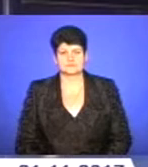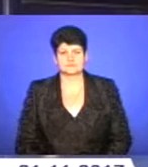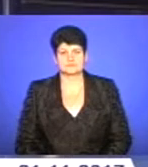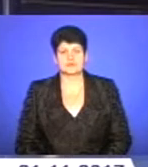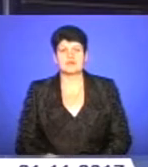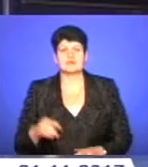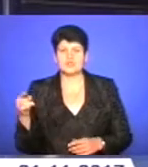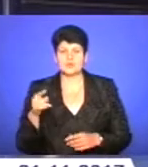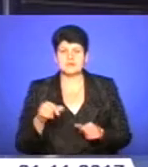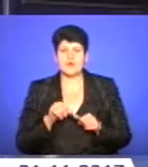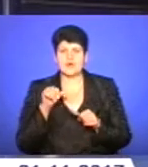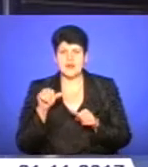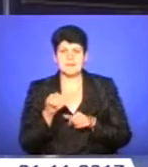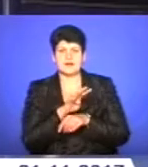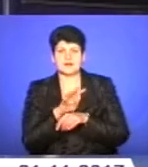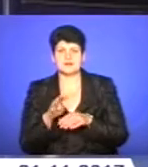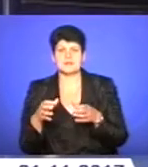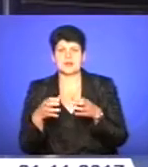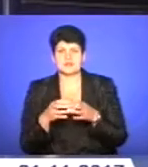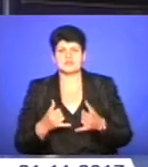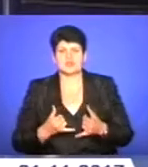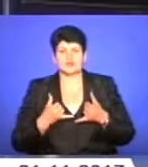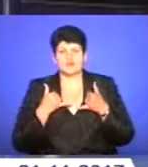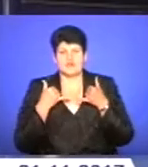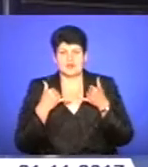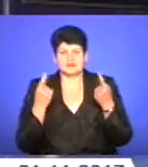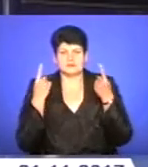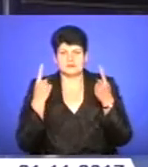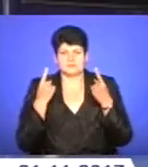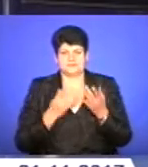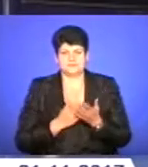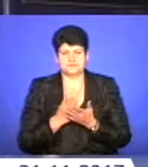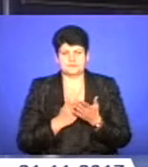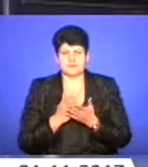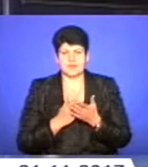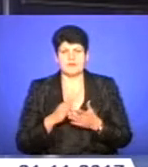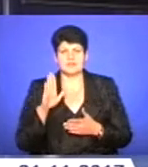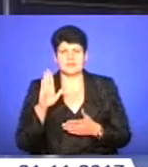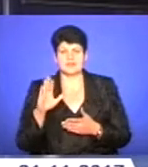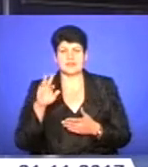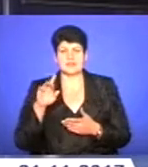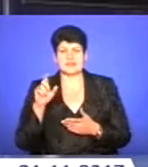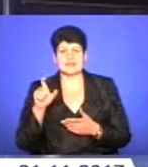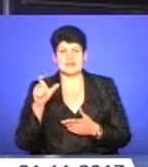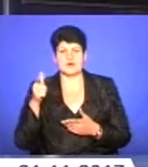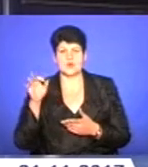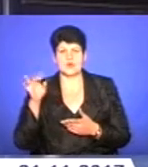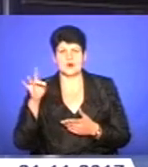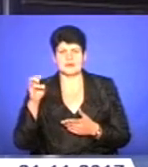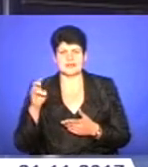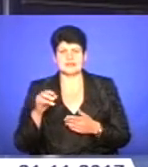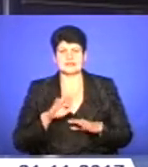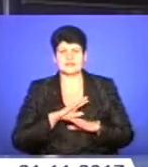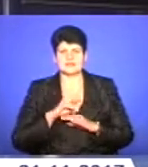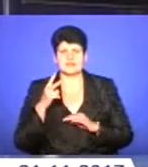В Тернопільській окремій артилерійській бригаді вшанували героїчний вчинок військовослужбовця Володимира Єгоренка, який загинув 29